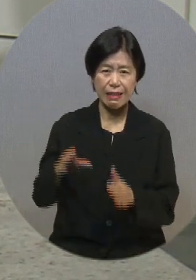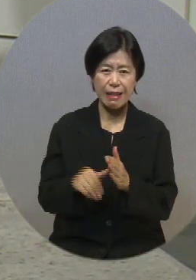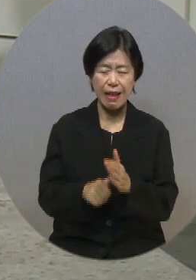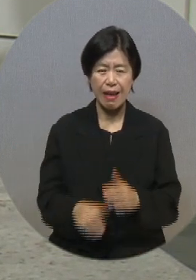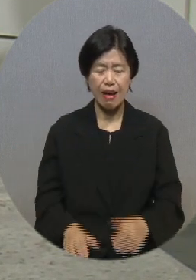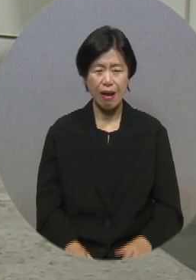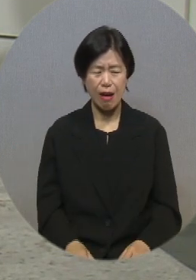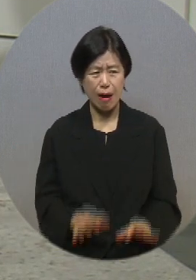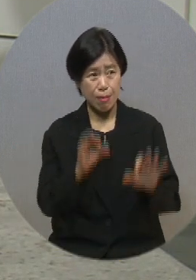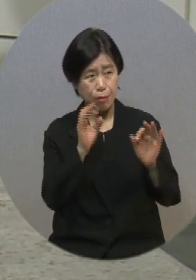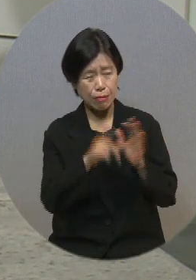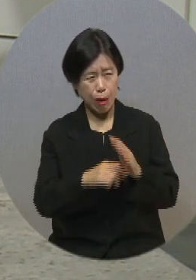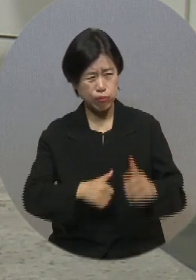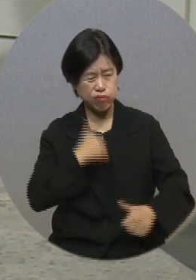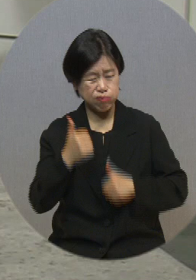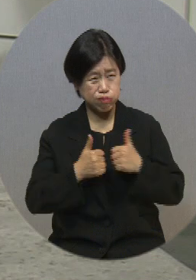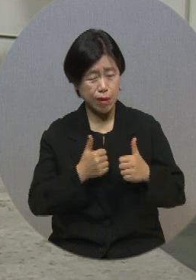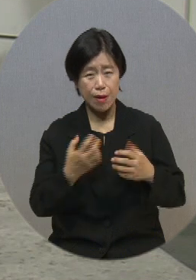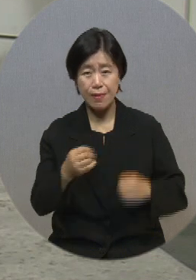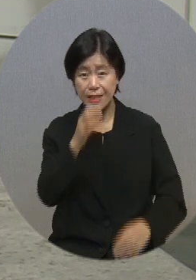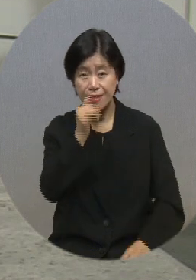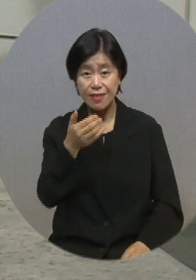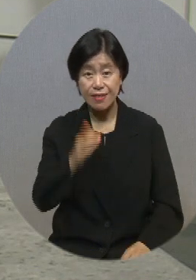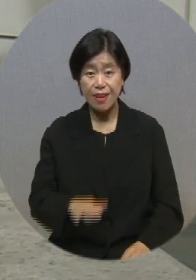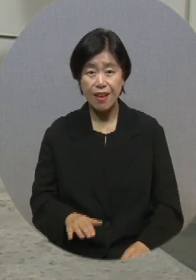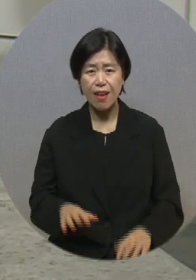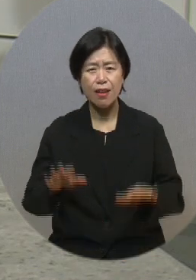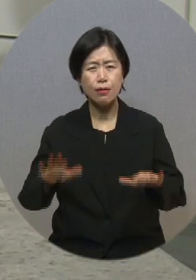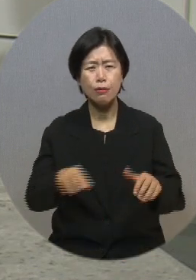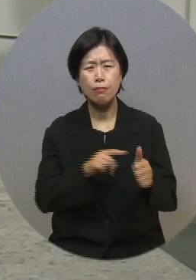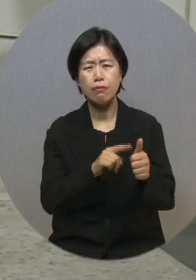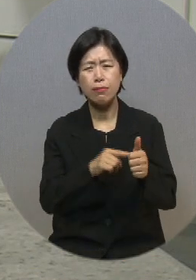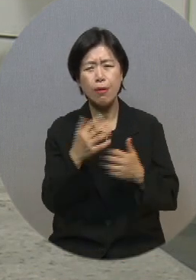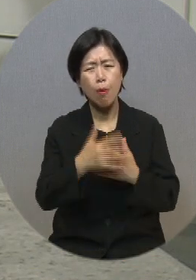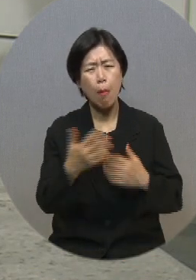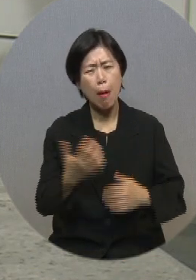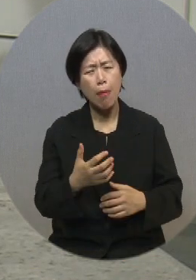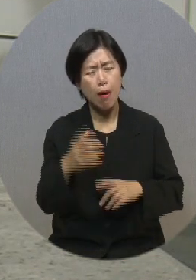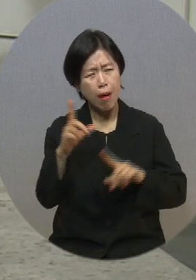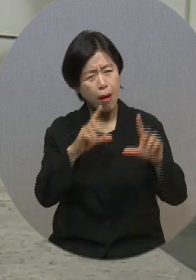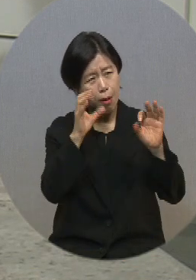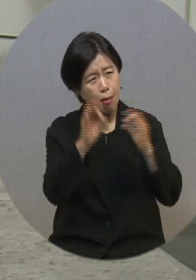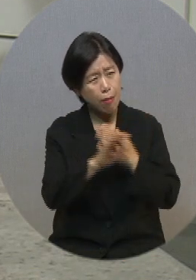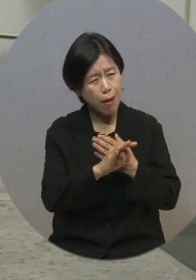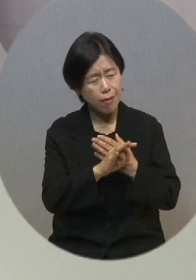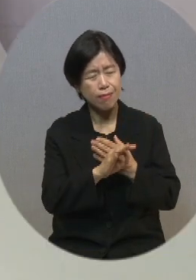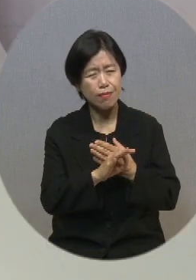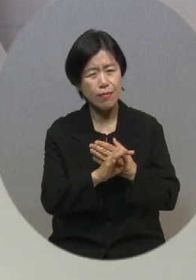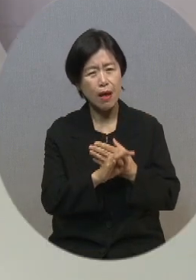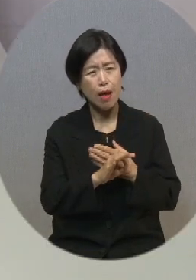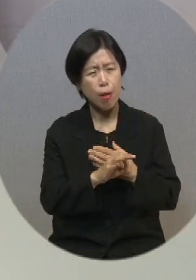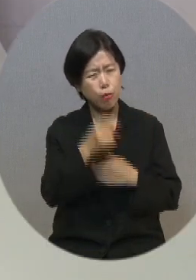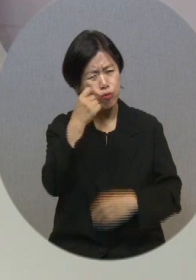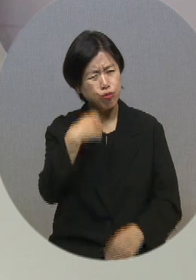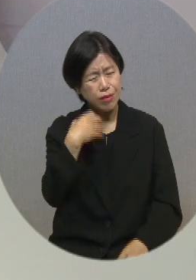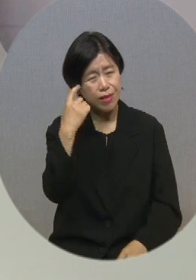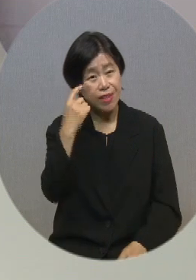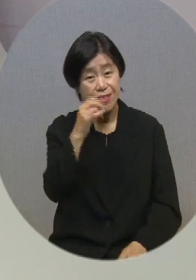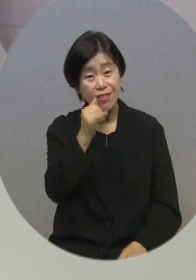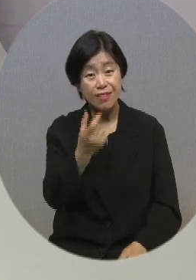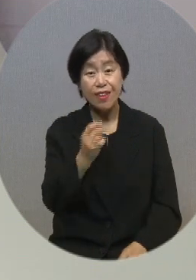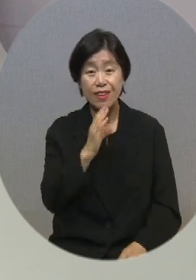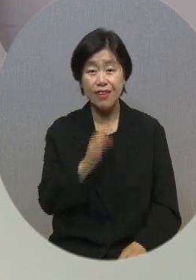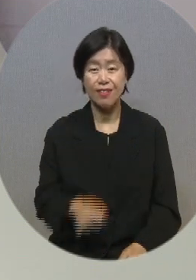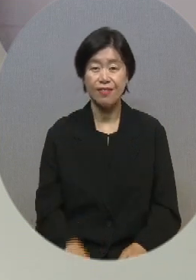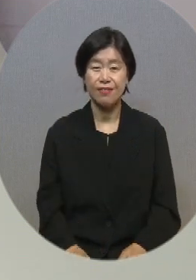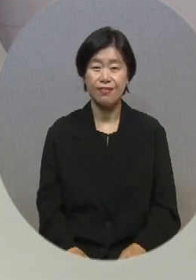하더라도 건강했으면 좋겠다. 네. 내가 다 받아줄게. 그런 생각 드시나요? 예, 예. 잘 안 받아줘갖고 이렇게